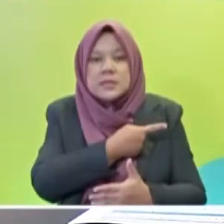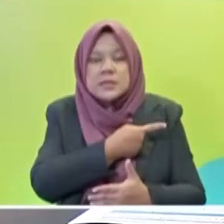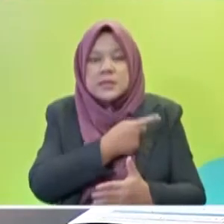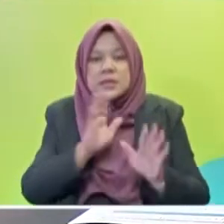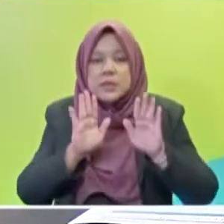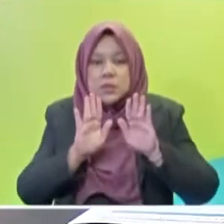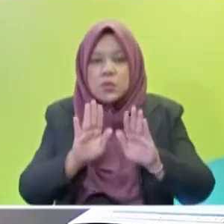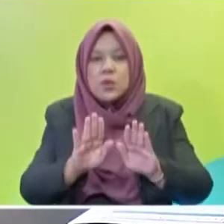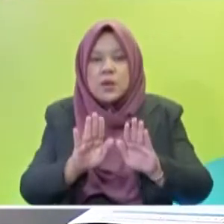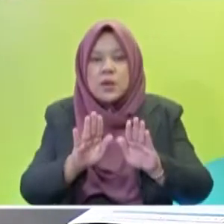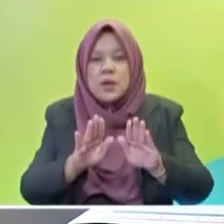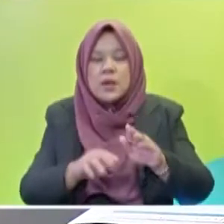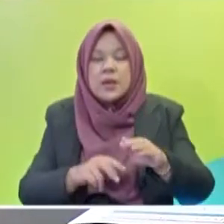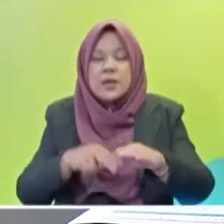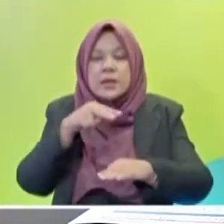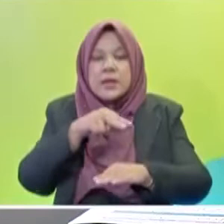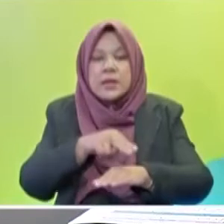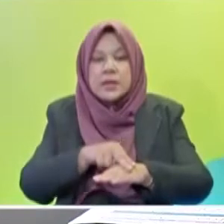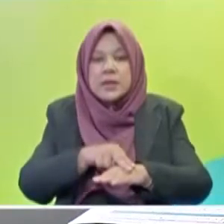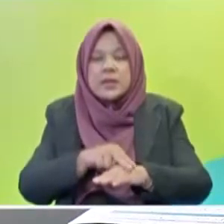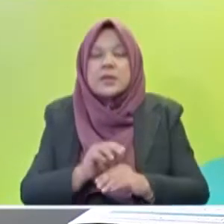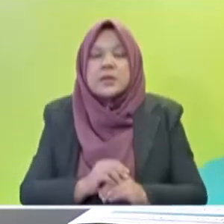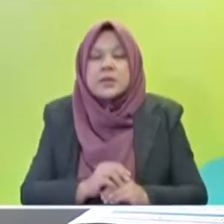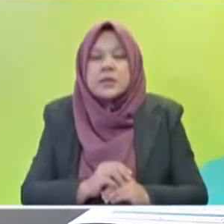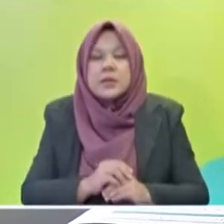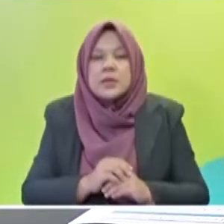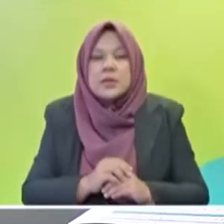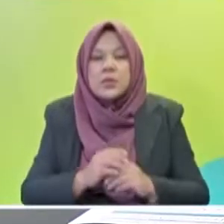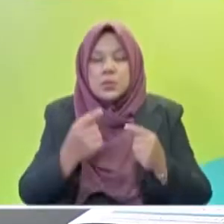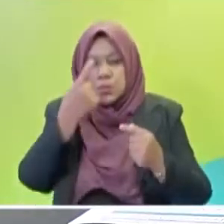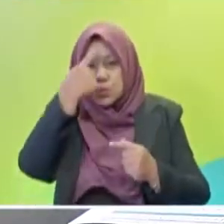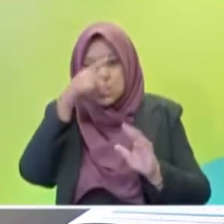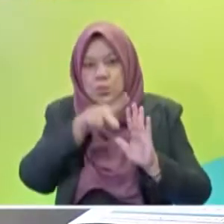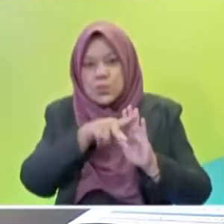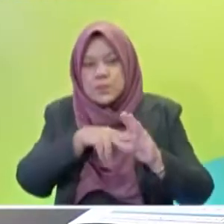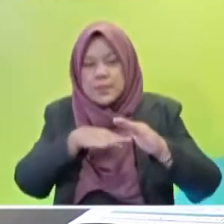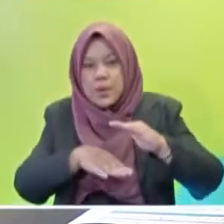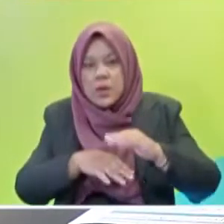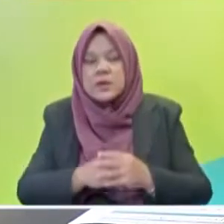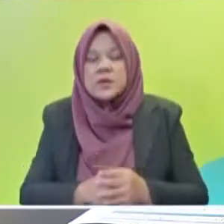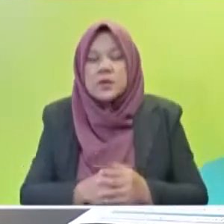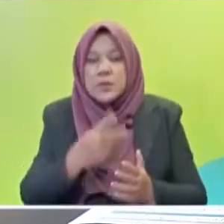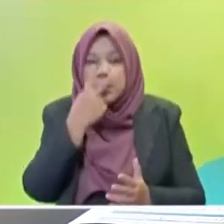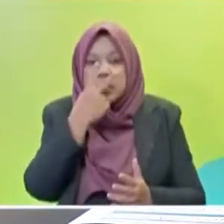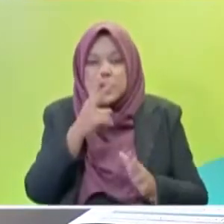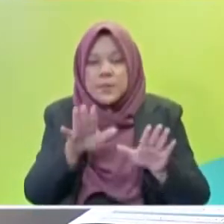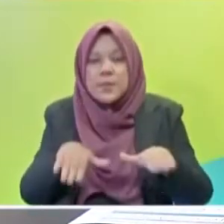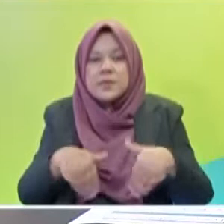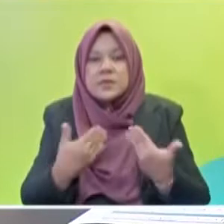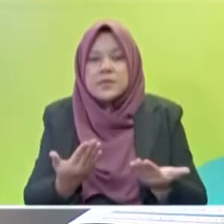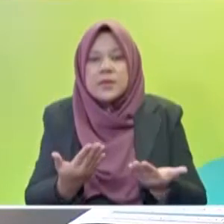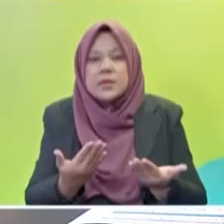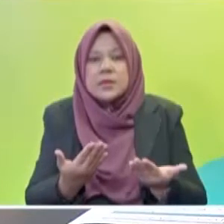tolakan dia naik ke atas kita rendahkan psychic pademawu watching Oke so kita akan nampak Bagaimana